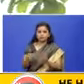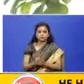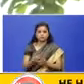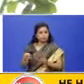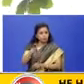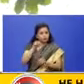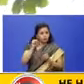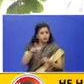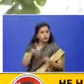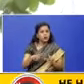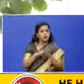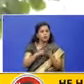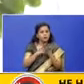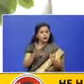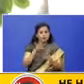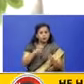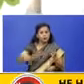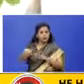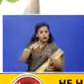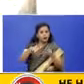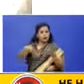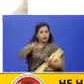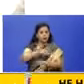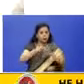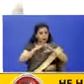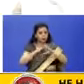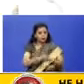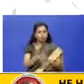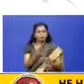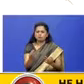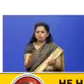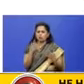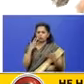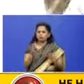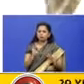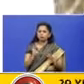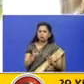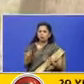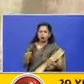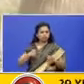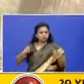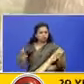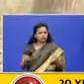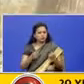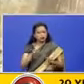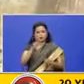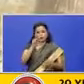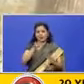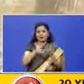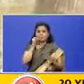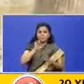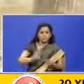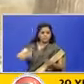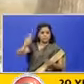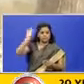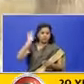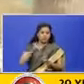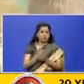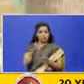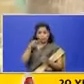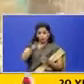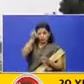उनमें प्रकृति और पर्यावरण की रक्षा के लिए गजब का जुनून है। 20 साल पहले